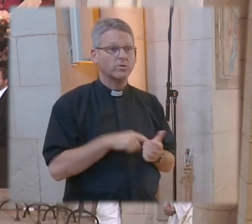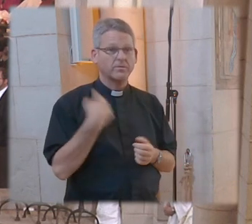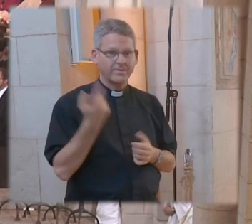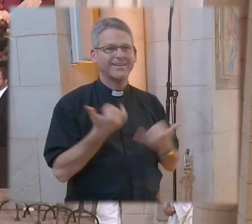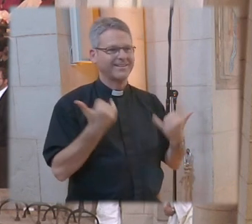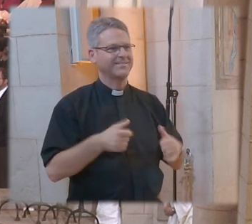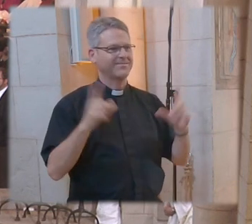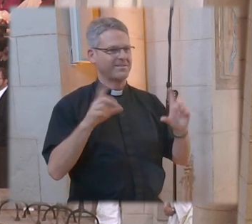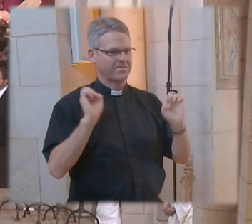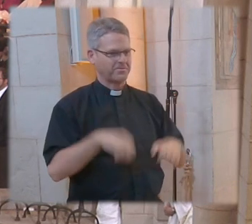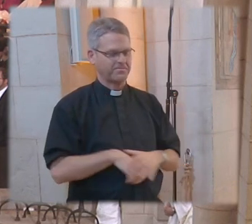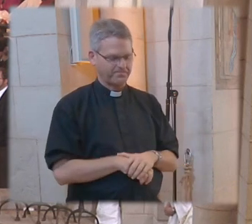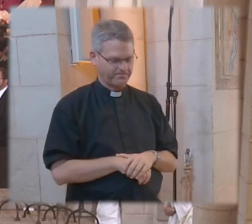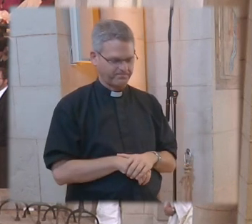können.